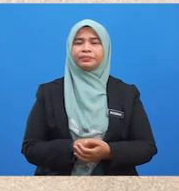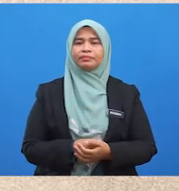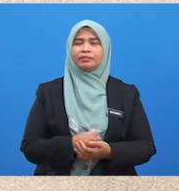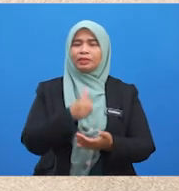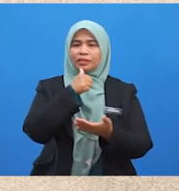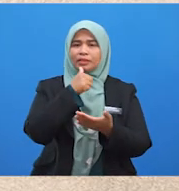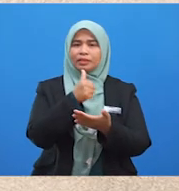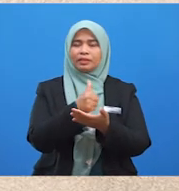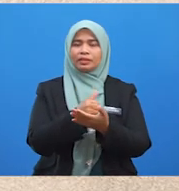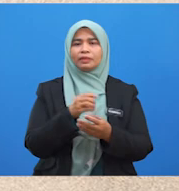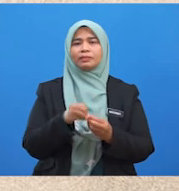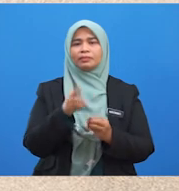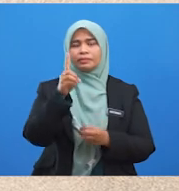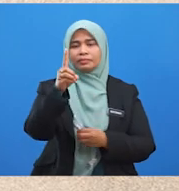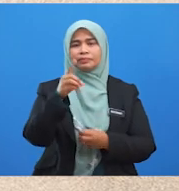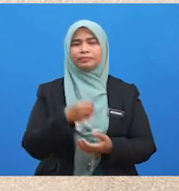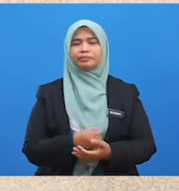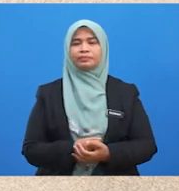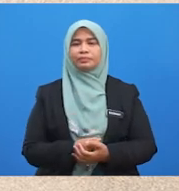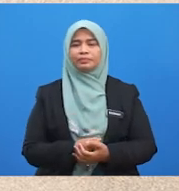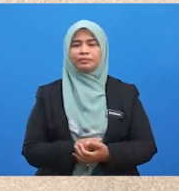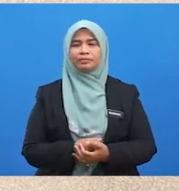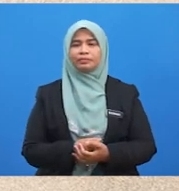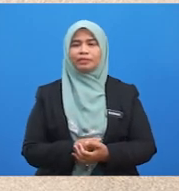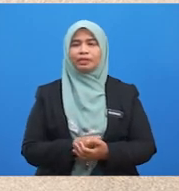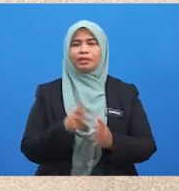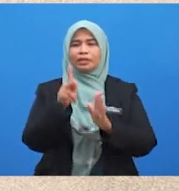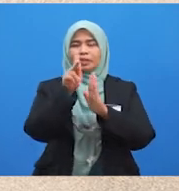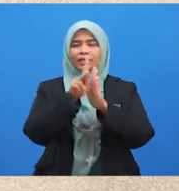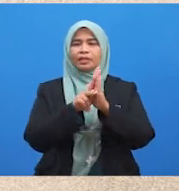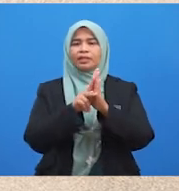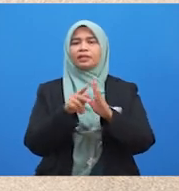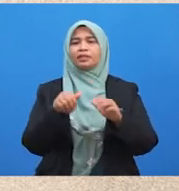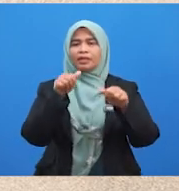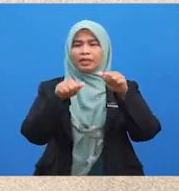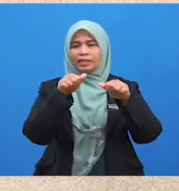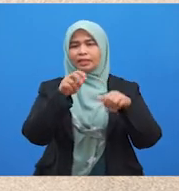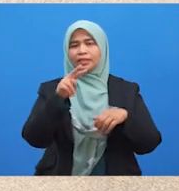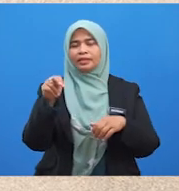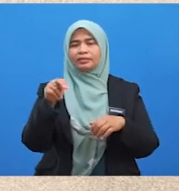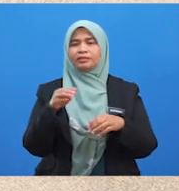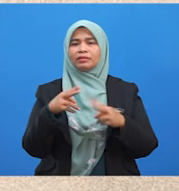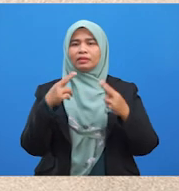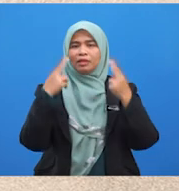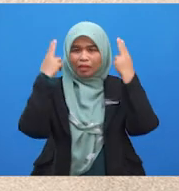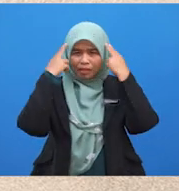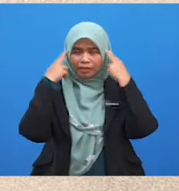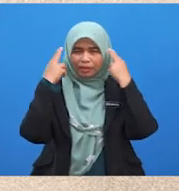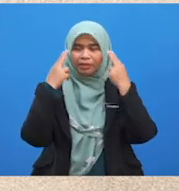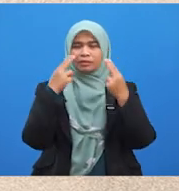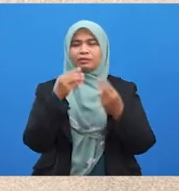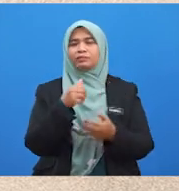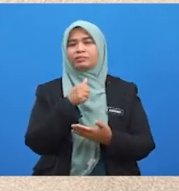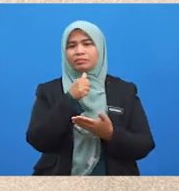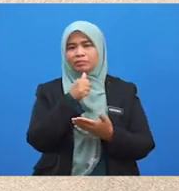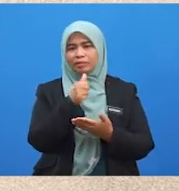Nilai pertama yang akan murid-murid pelajari ialah nilai keadilan. Hakim mengarahkan supaya Bulat